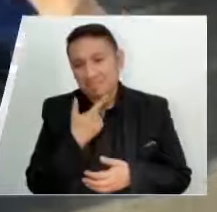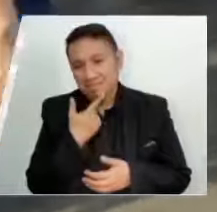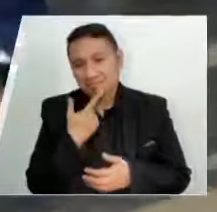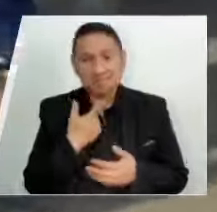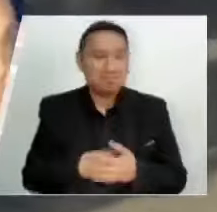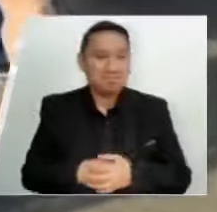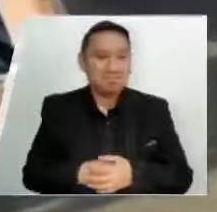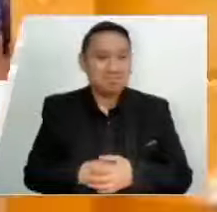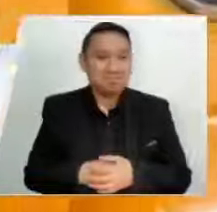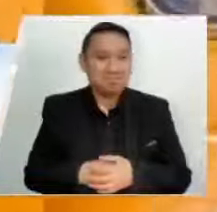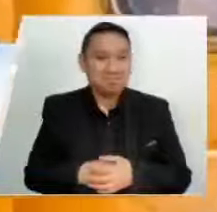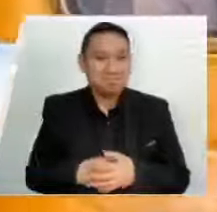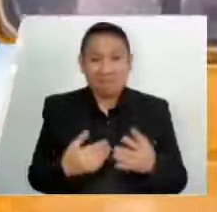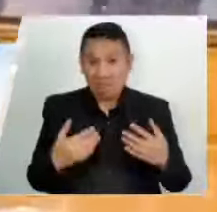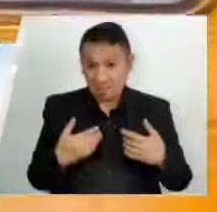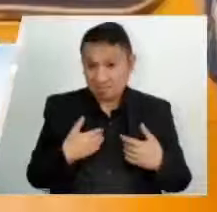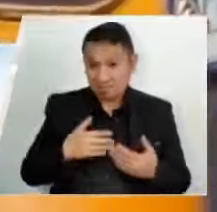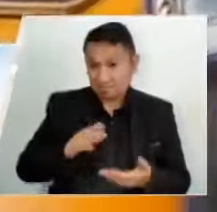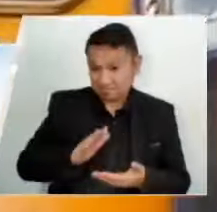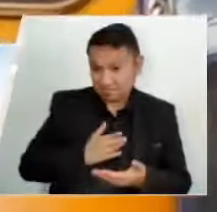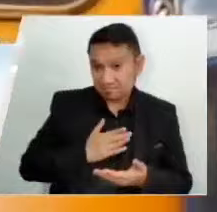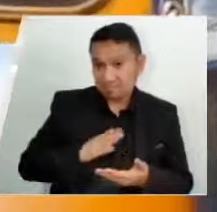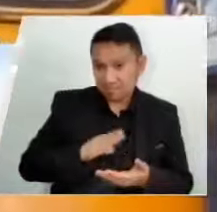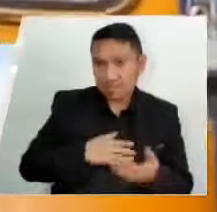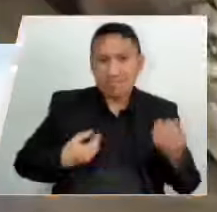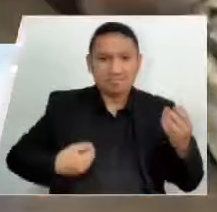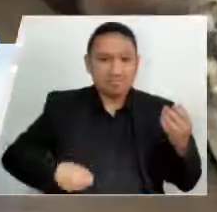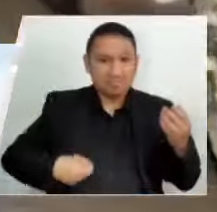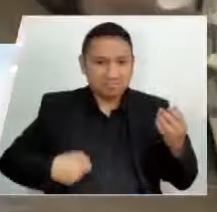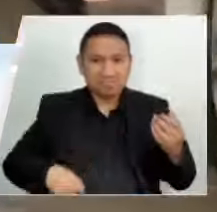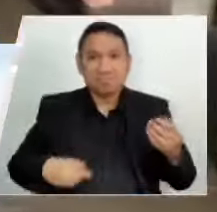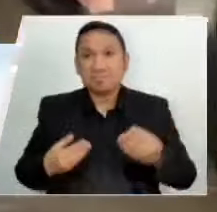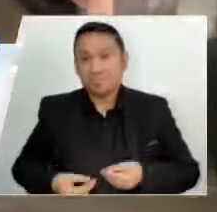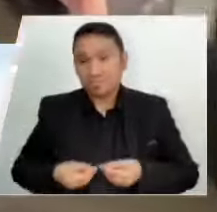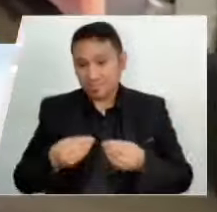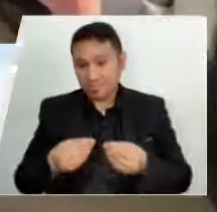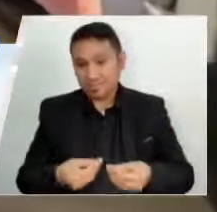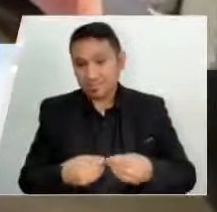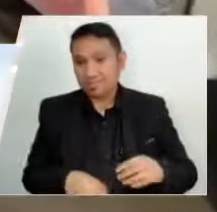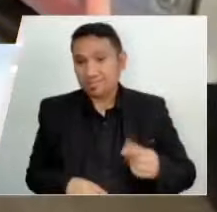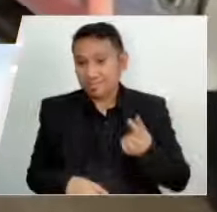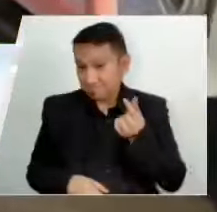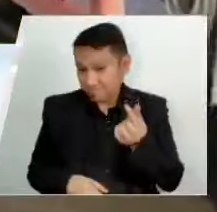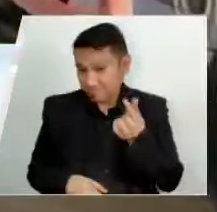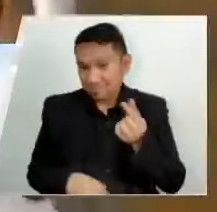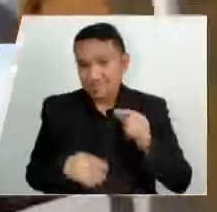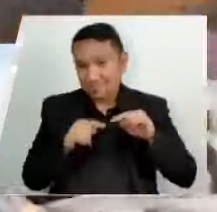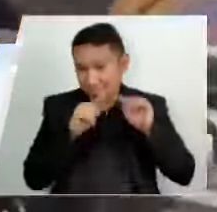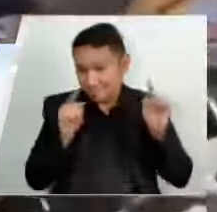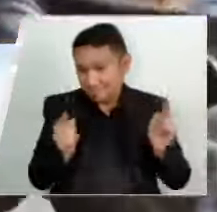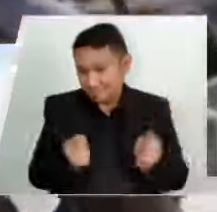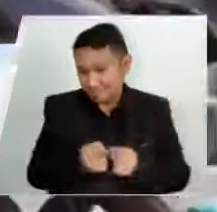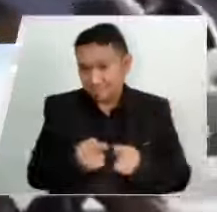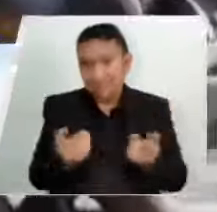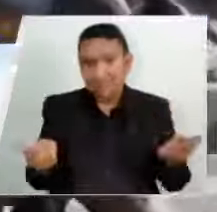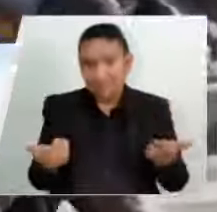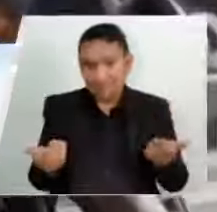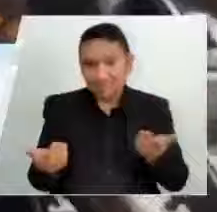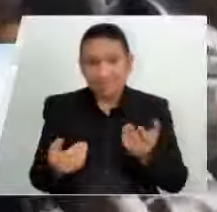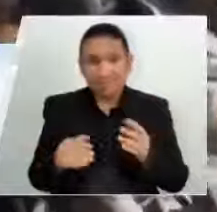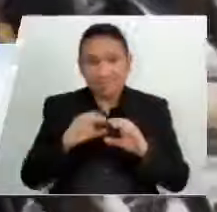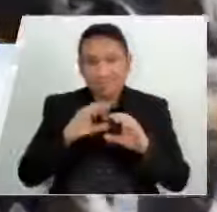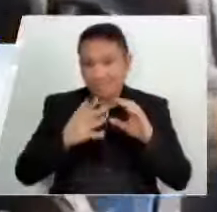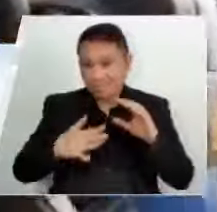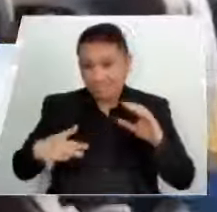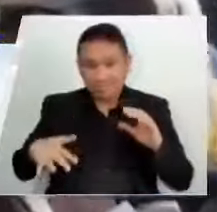May paharana naman at pamimigay ng heart balloons sa ilang residente ang mga pulis sa Catanduanes. Regalo nila sa ilang